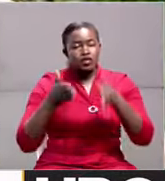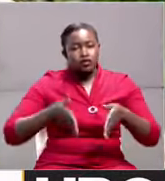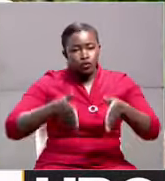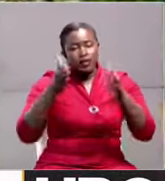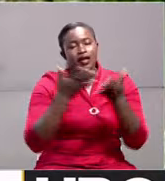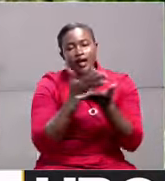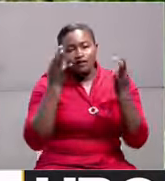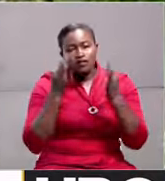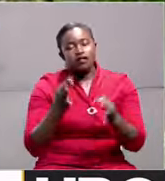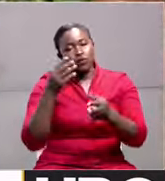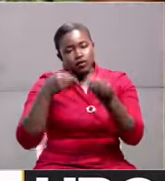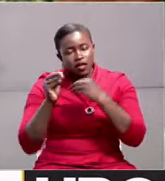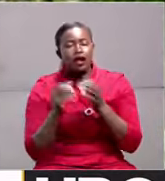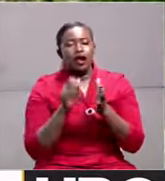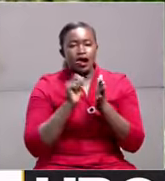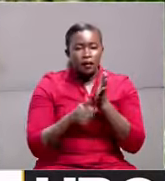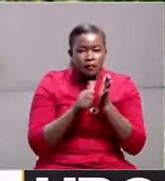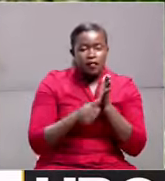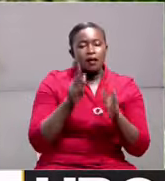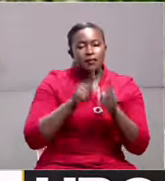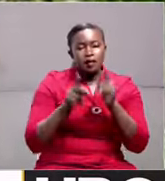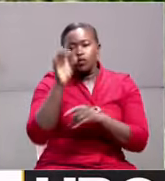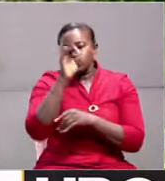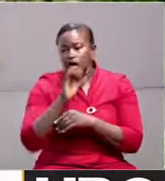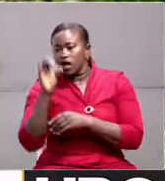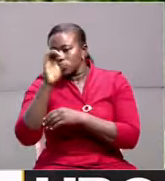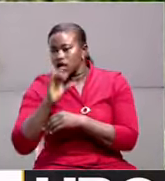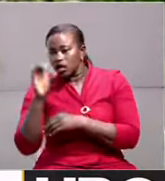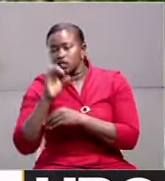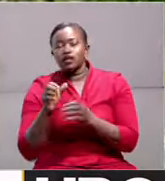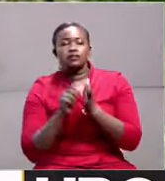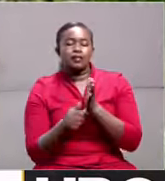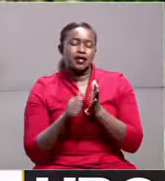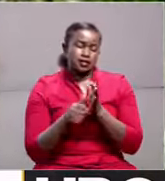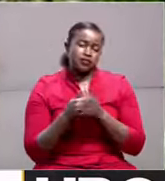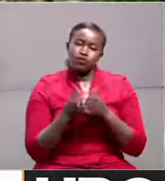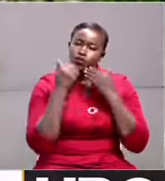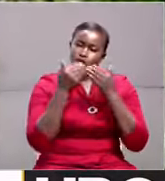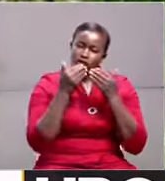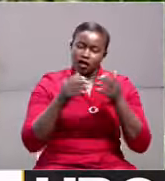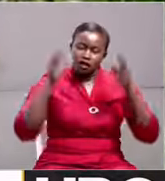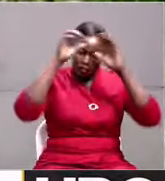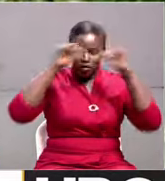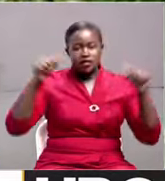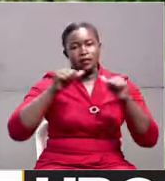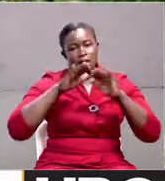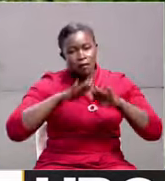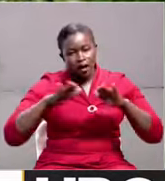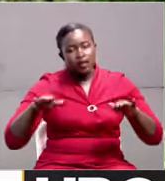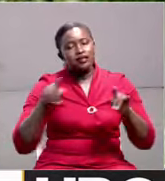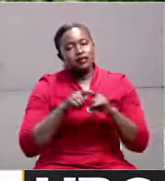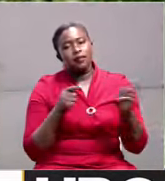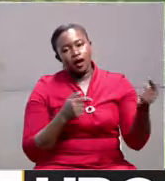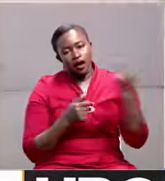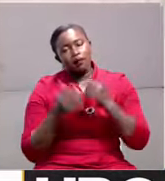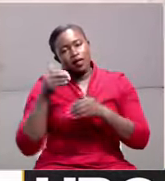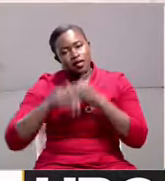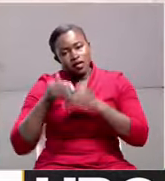buli kantu bakagula kasoli bamunonyo hizo gamba wa bei so twagala kumebaza nti akatale nako kasembedde wetu.